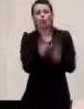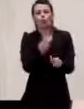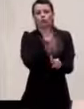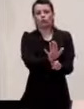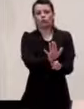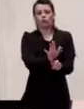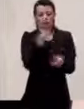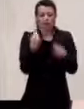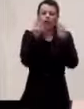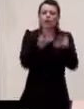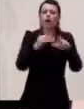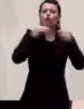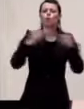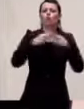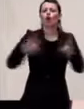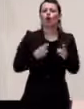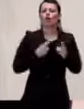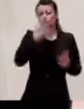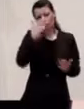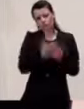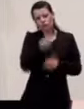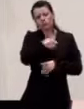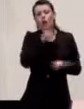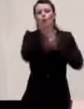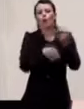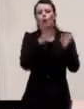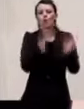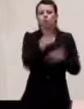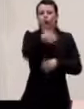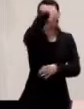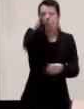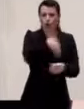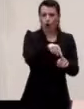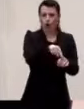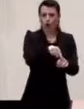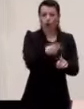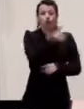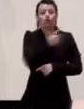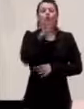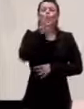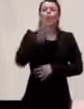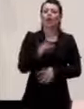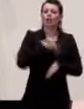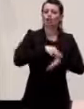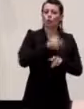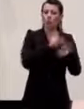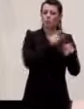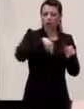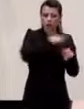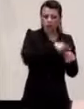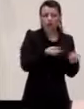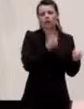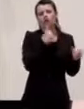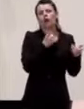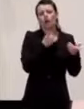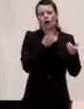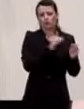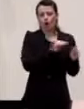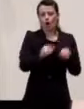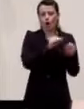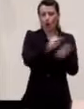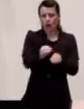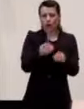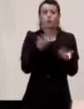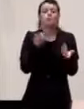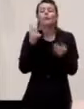per lavorare dentro quelle padiglioni. 145 pazienti collocati in fase di dimissione, quindi persone che uscivano